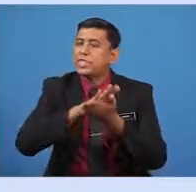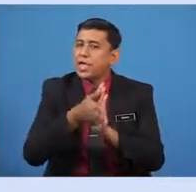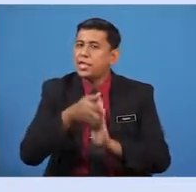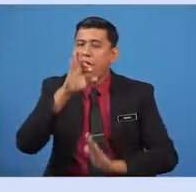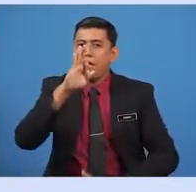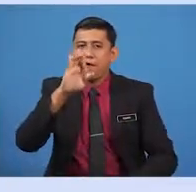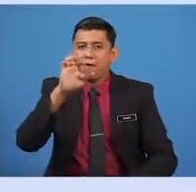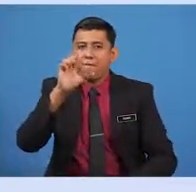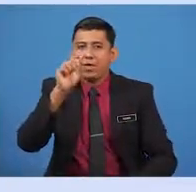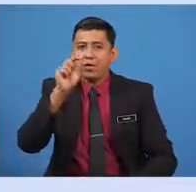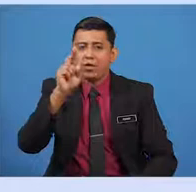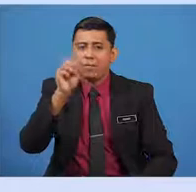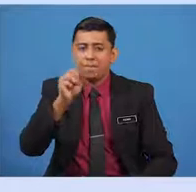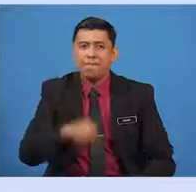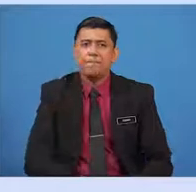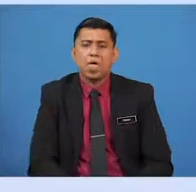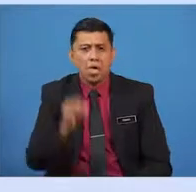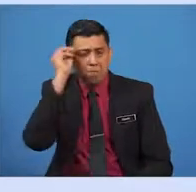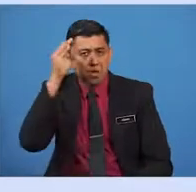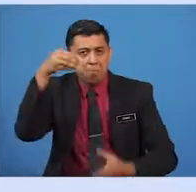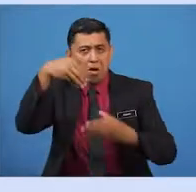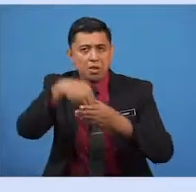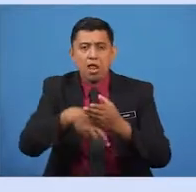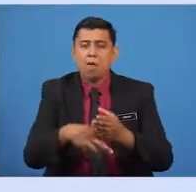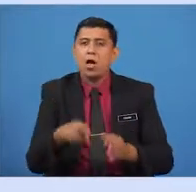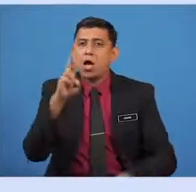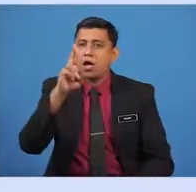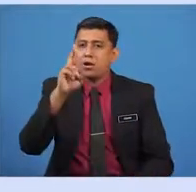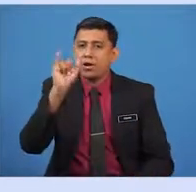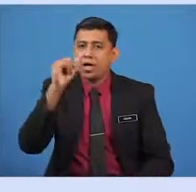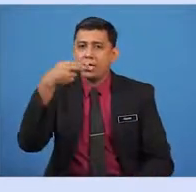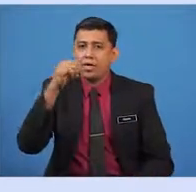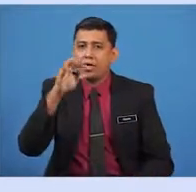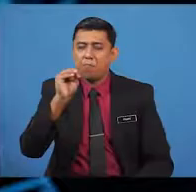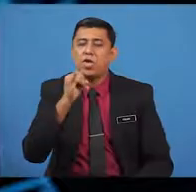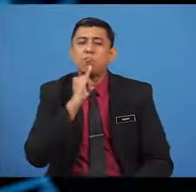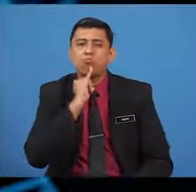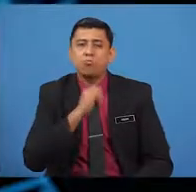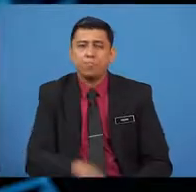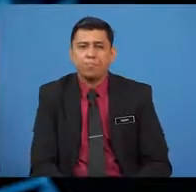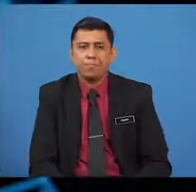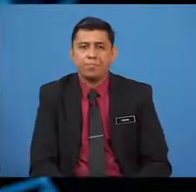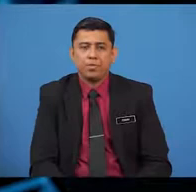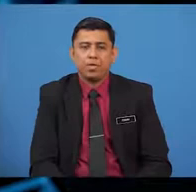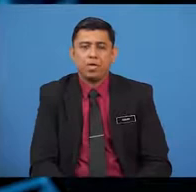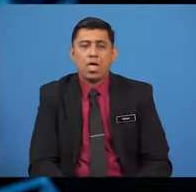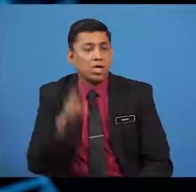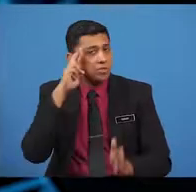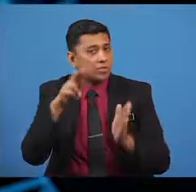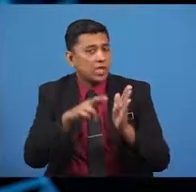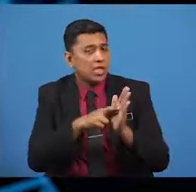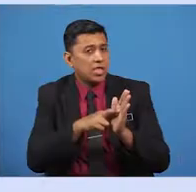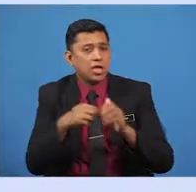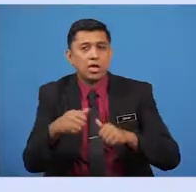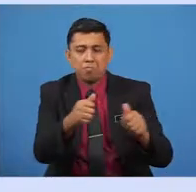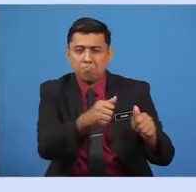inilah akan berkembang dalam rahim ibu sehingga dilahirkan. Carta alir ini